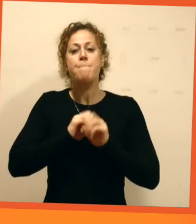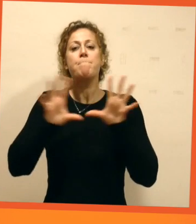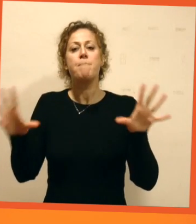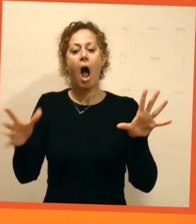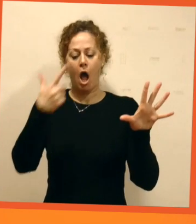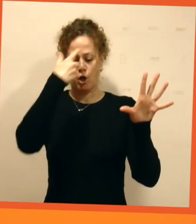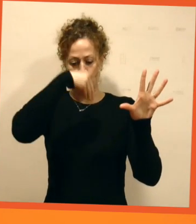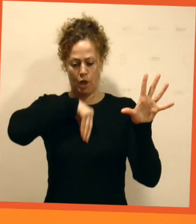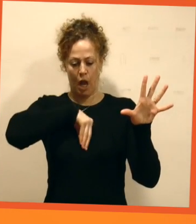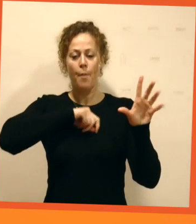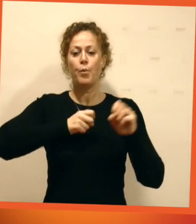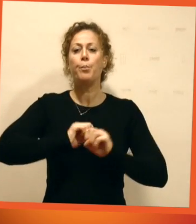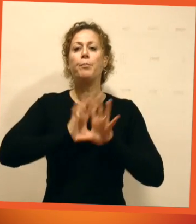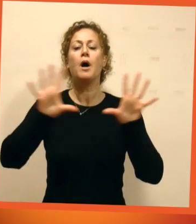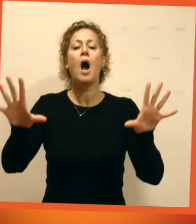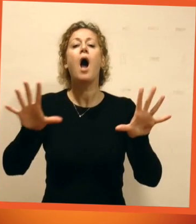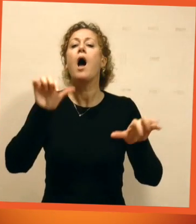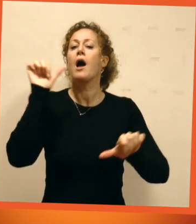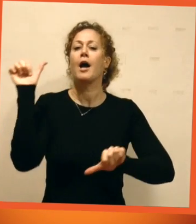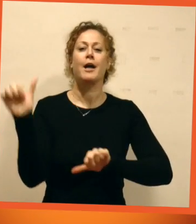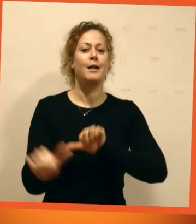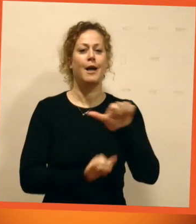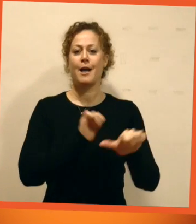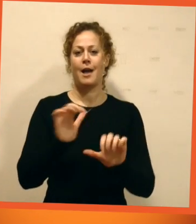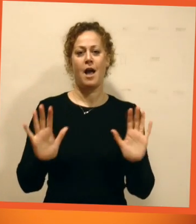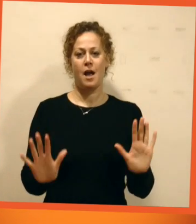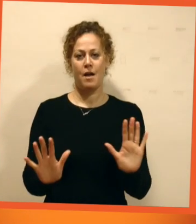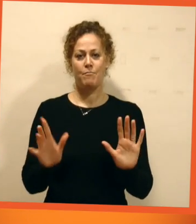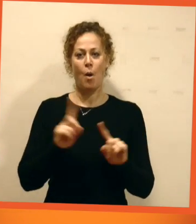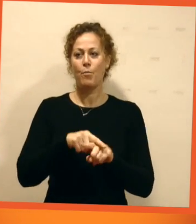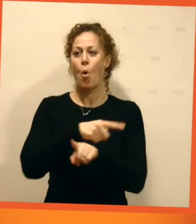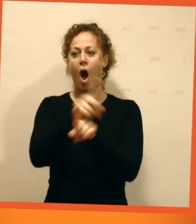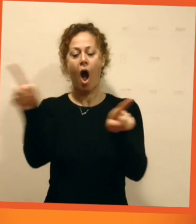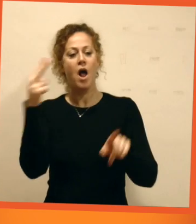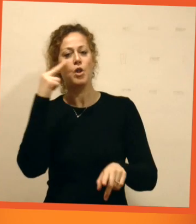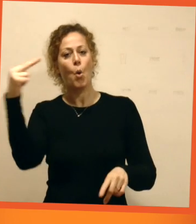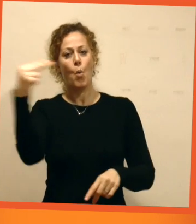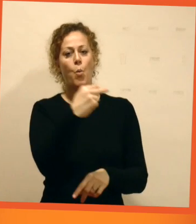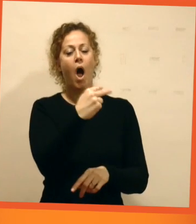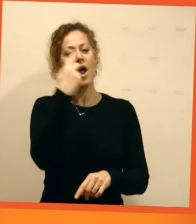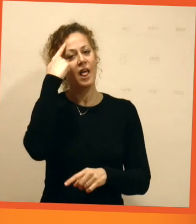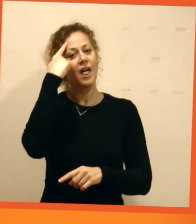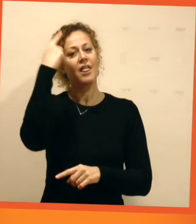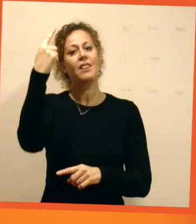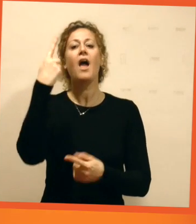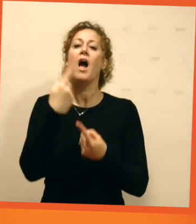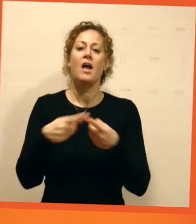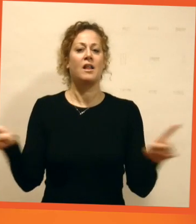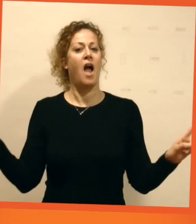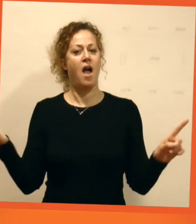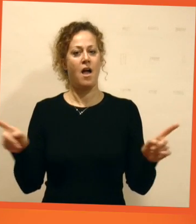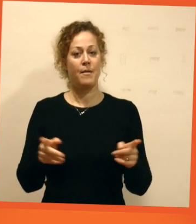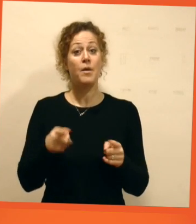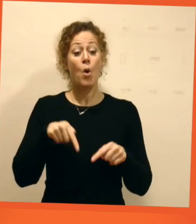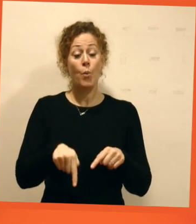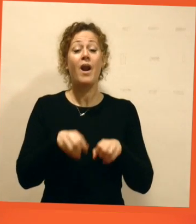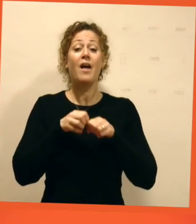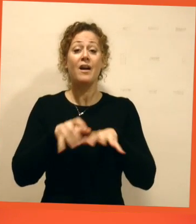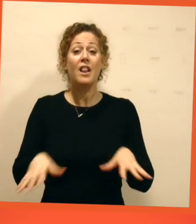sé dell'individuo e l'immagine che hanno gli altri della persona. Questa è l'altra